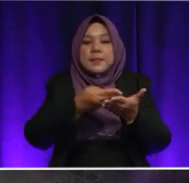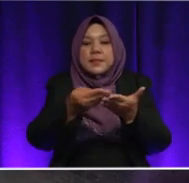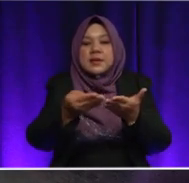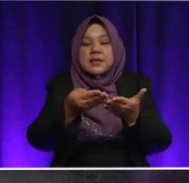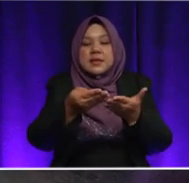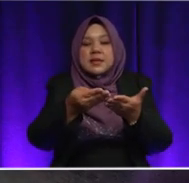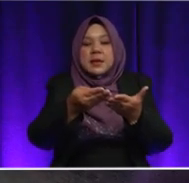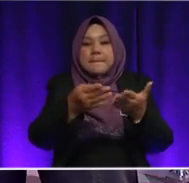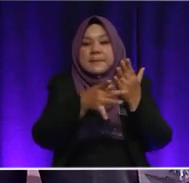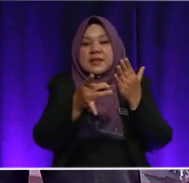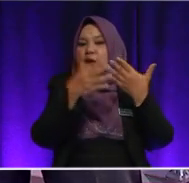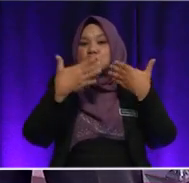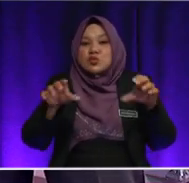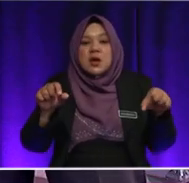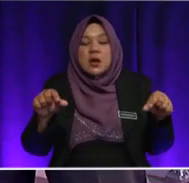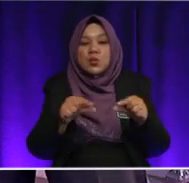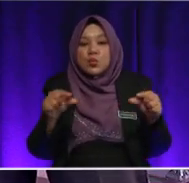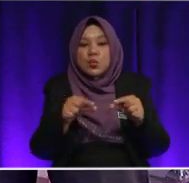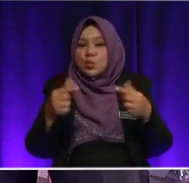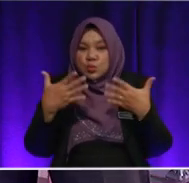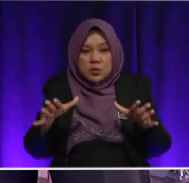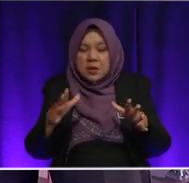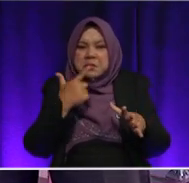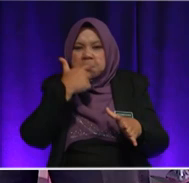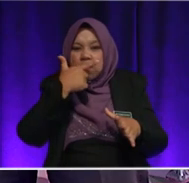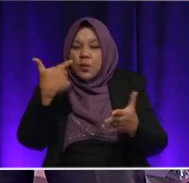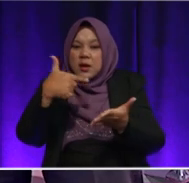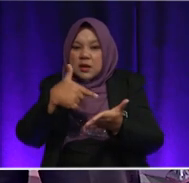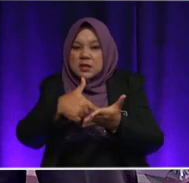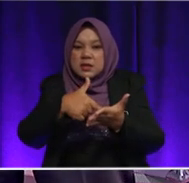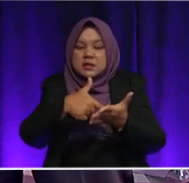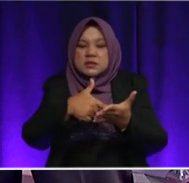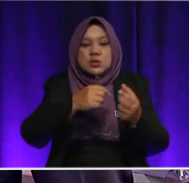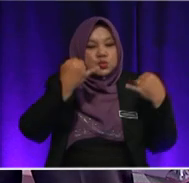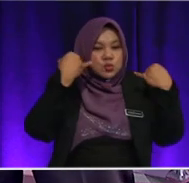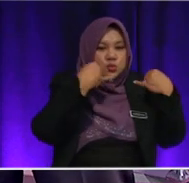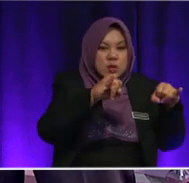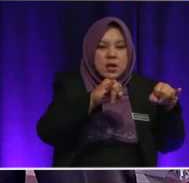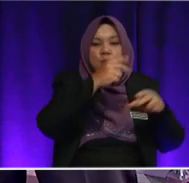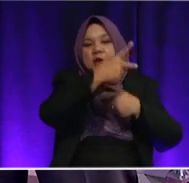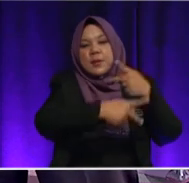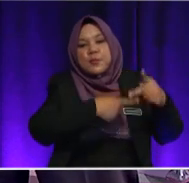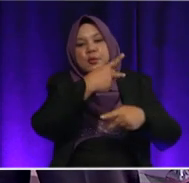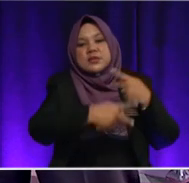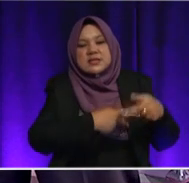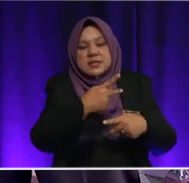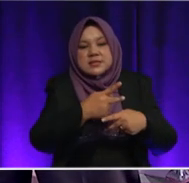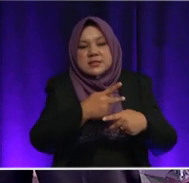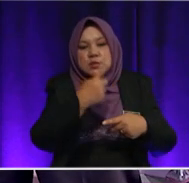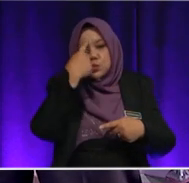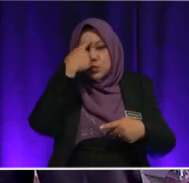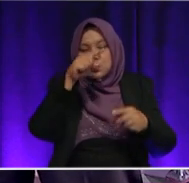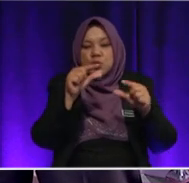mungkin pernah dengar Orang beli minyak masak terpakai diubah diproses menjadikan bahan Bayu diesel untuk